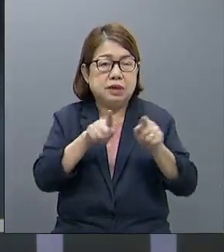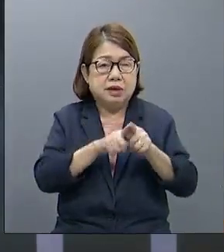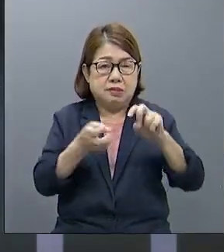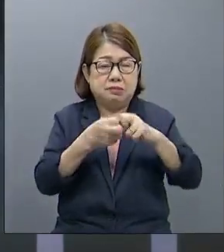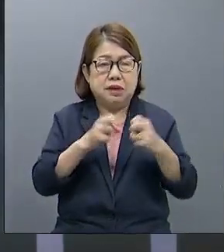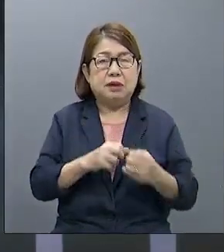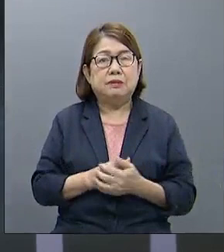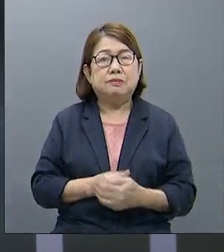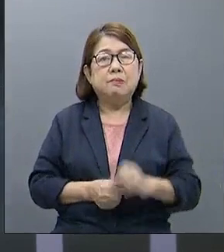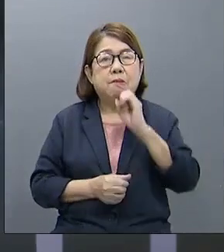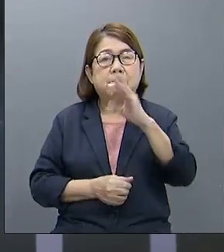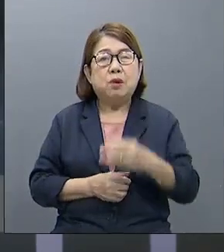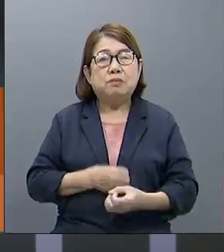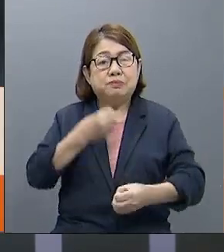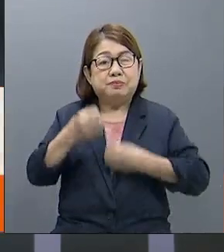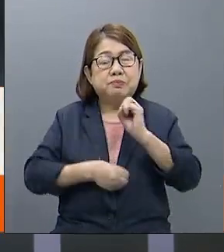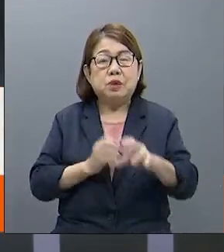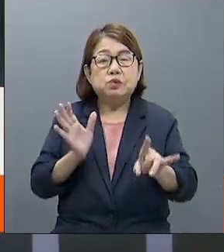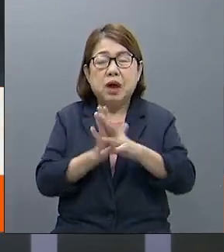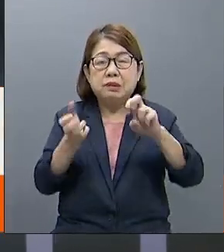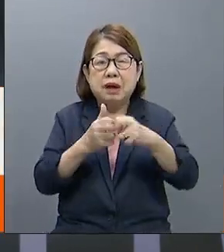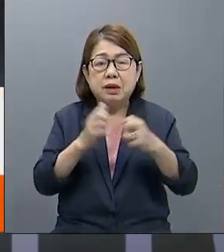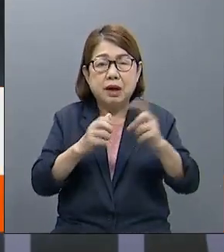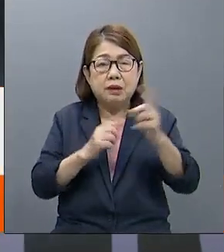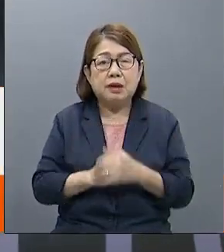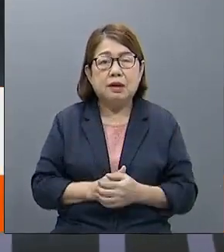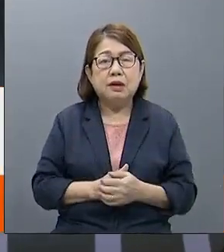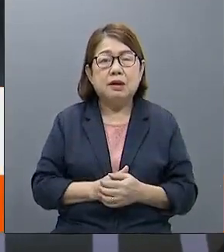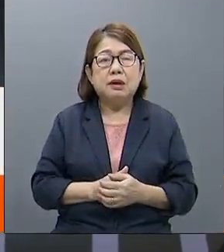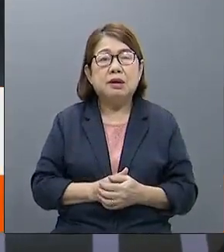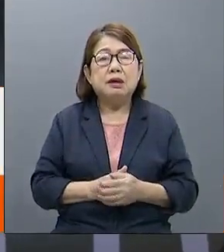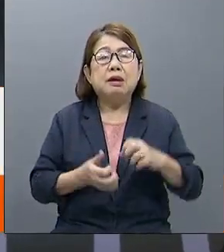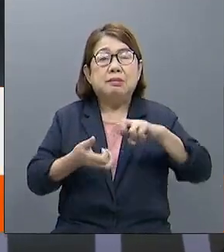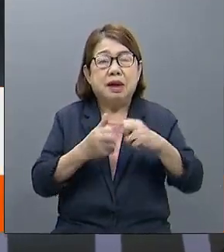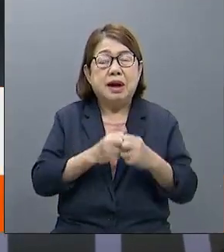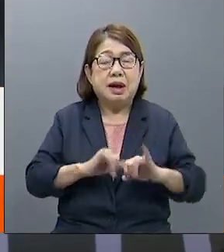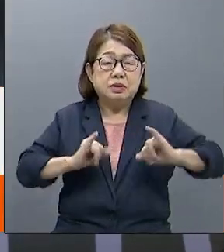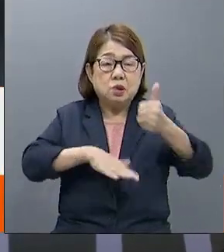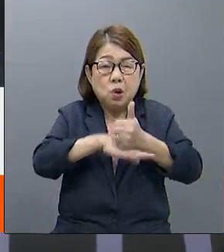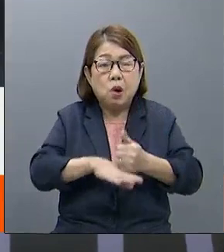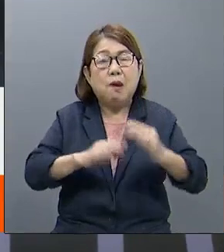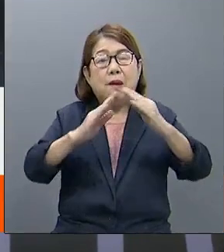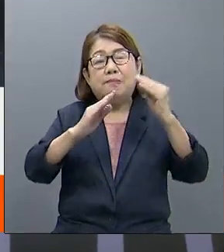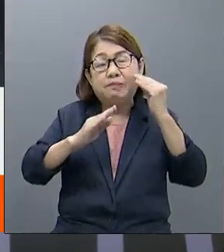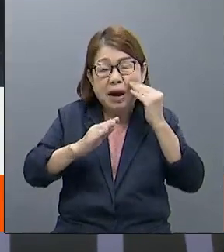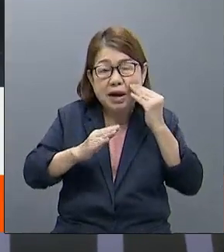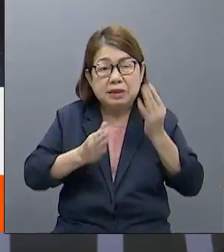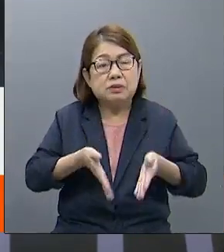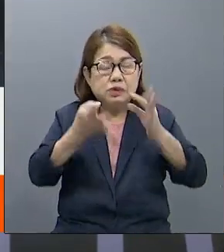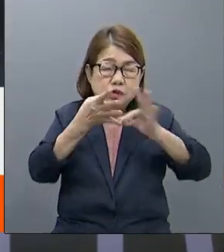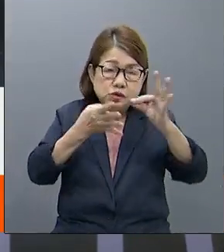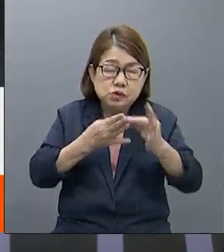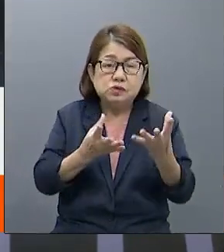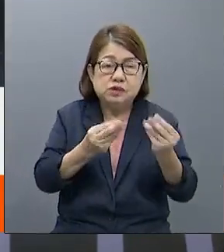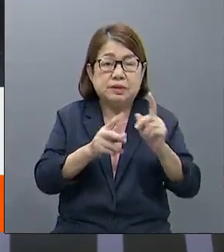สุดท้ายก็คืออุปสรรคเป็นปัจจัยกดดันต่อทางฝั่งของซัพพลายฝั่งของผู้ประกอบการนั้นก็คือเรื่องของต้นทุน